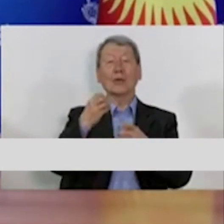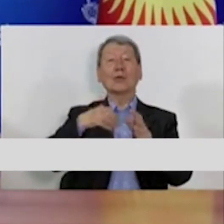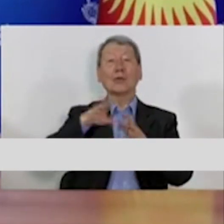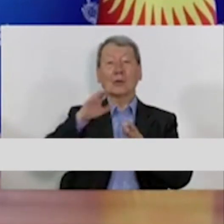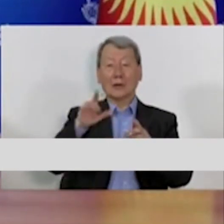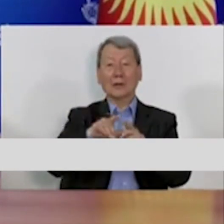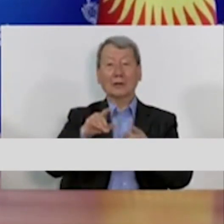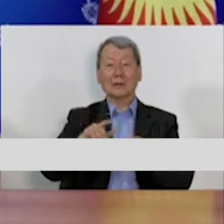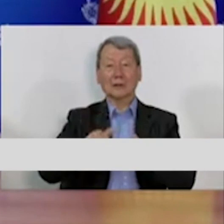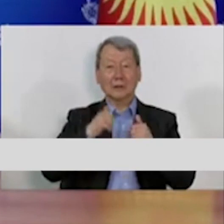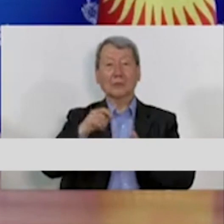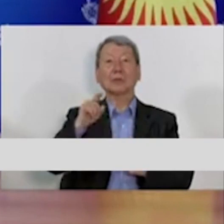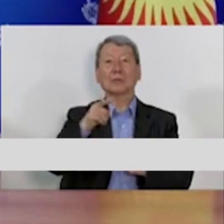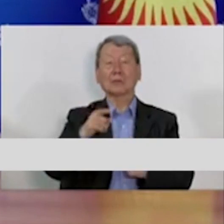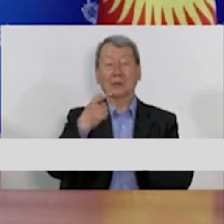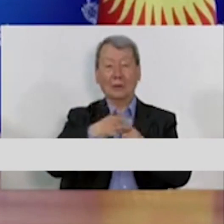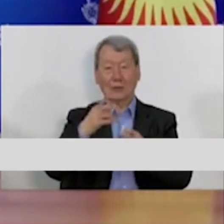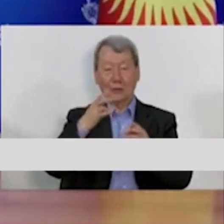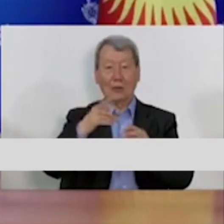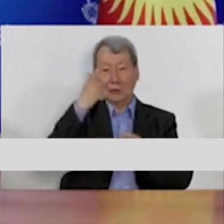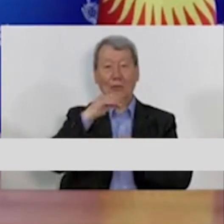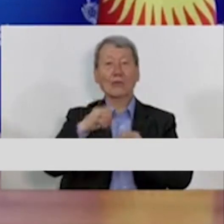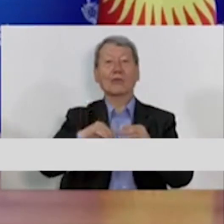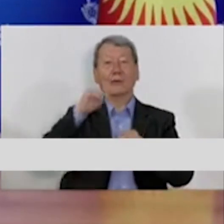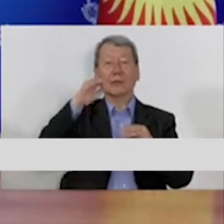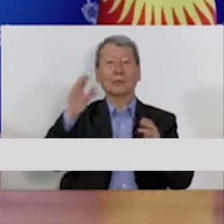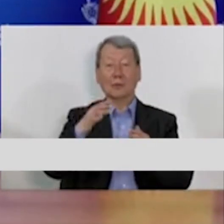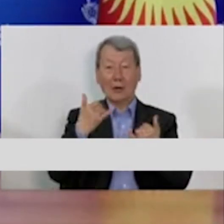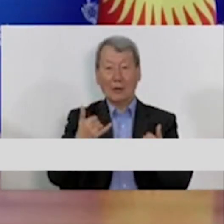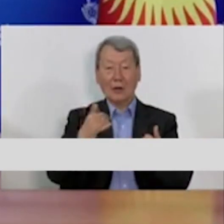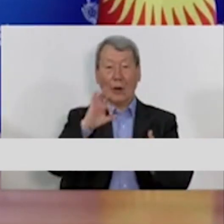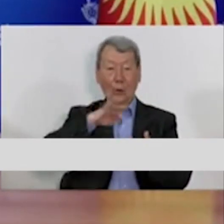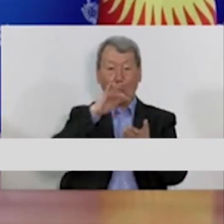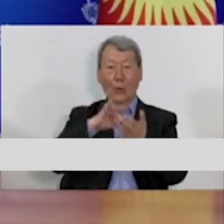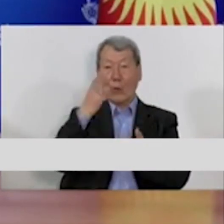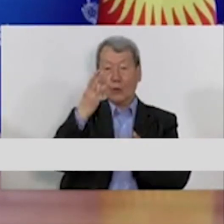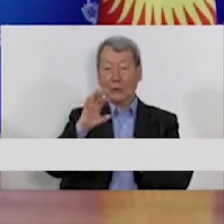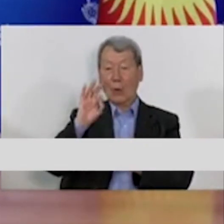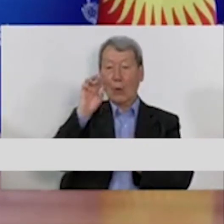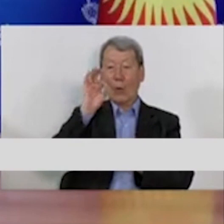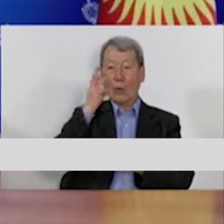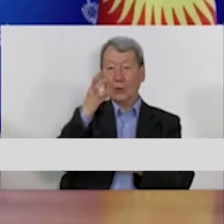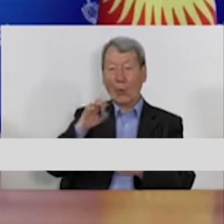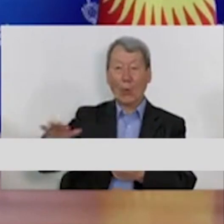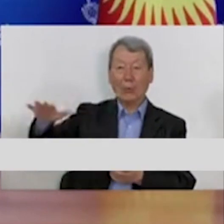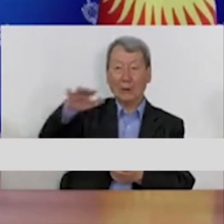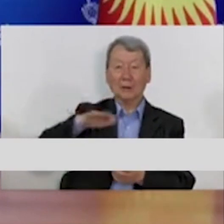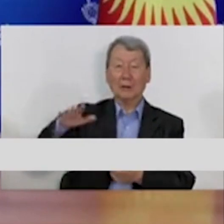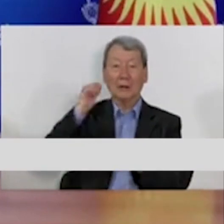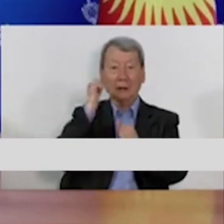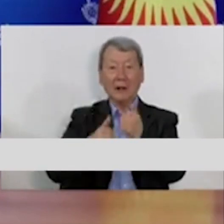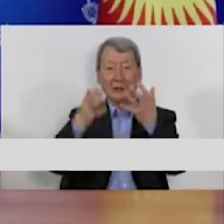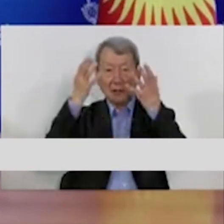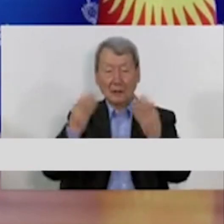дагы кылмыштуулук негизинен төмөндөш керек. Анализ жүргүндөй Ош шаары анан Ош областында